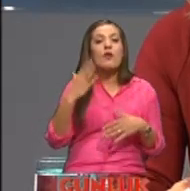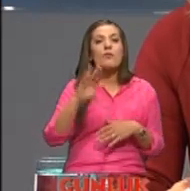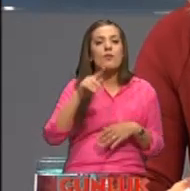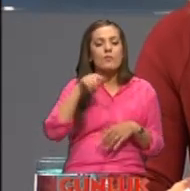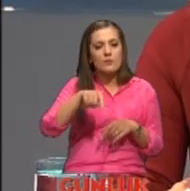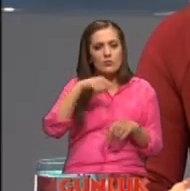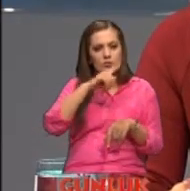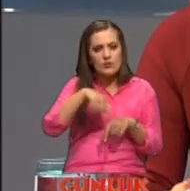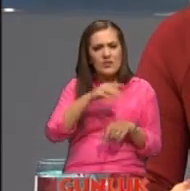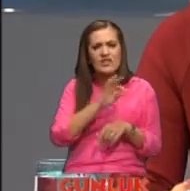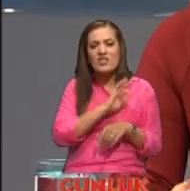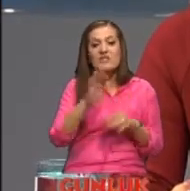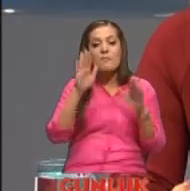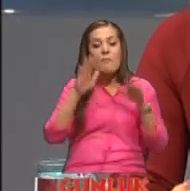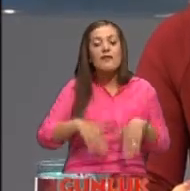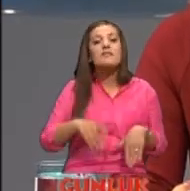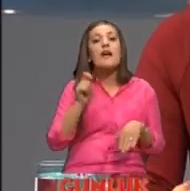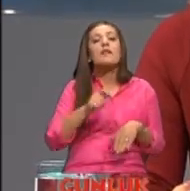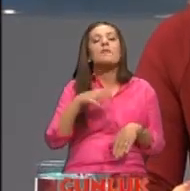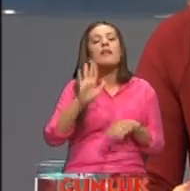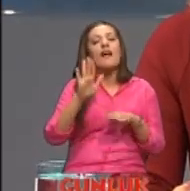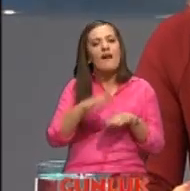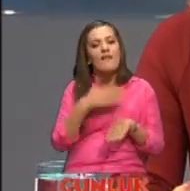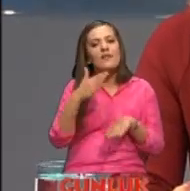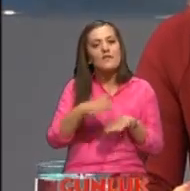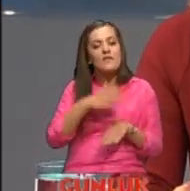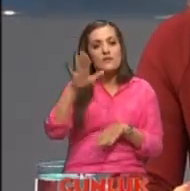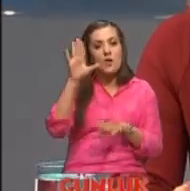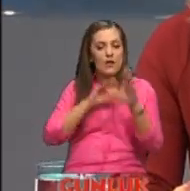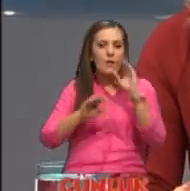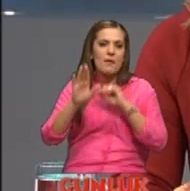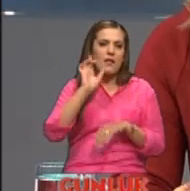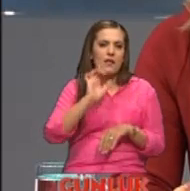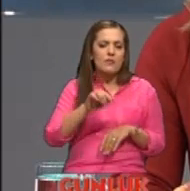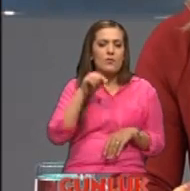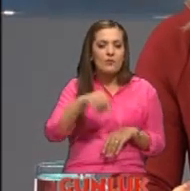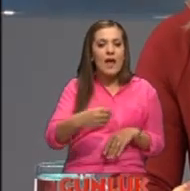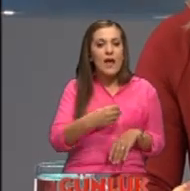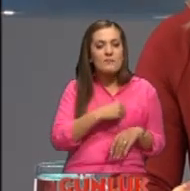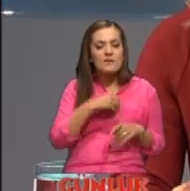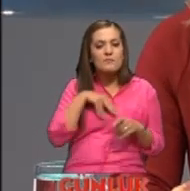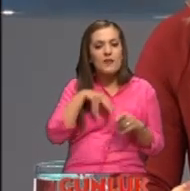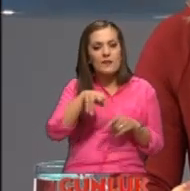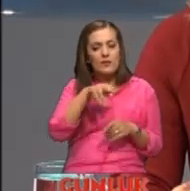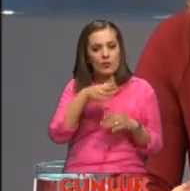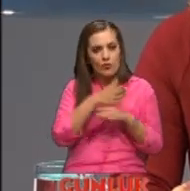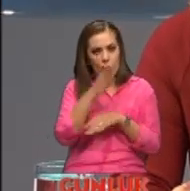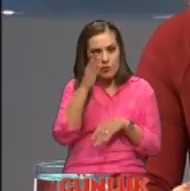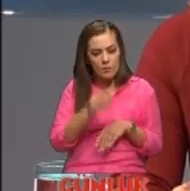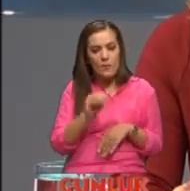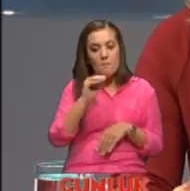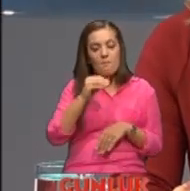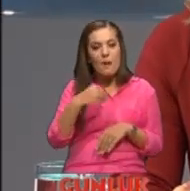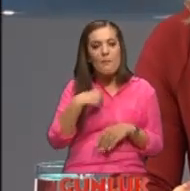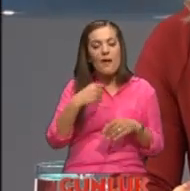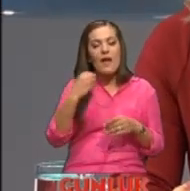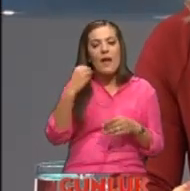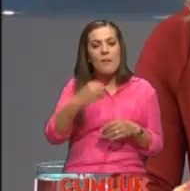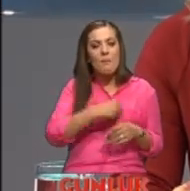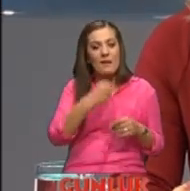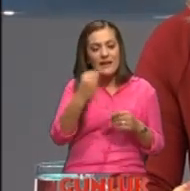bu süreç ama hiç pes etmeden yavaş yavaş öğrenmek lazım. Bunda emzirme tekniğinin doğru olması, bebeğin memeye